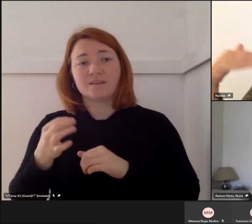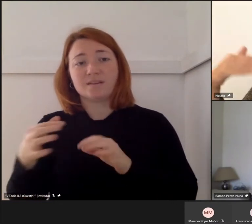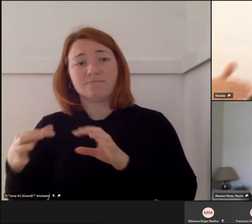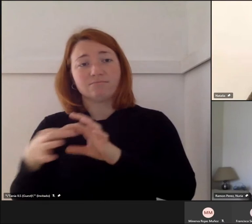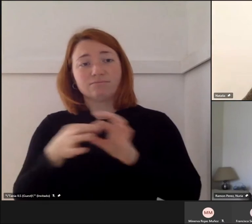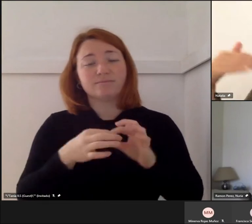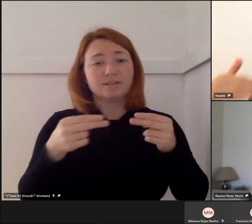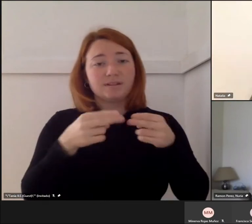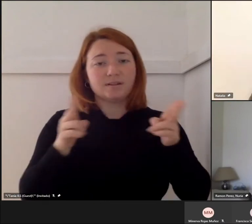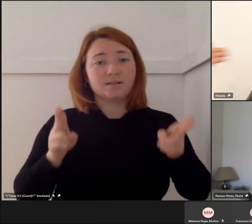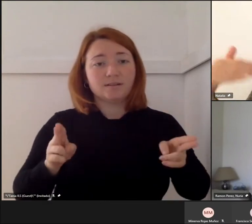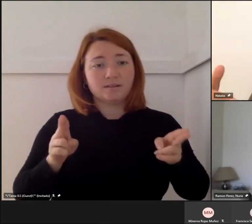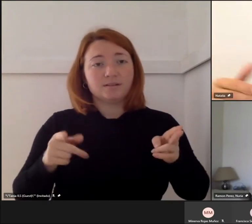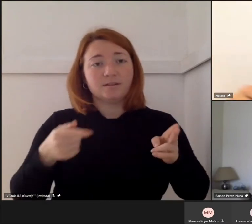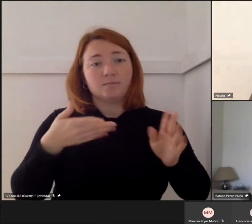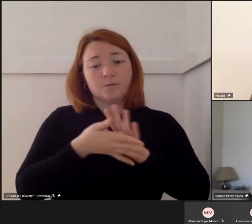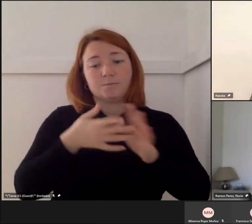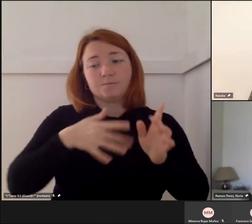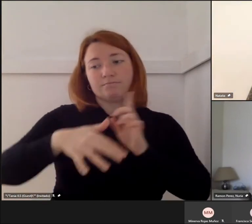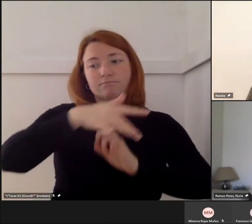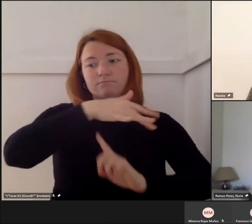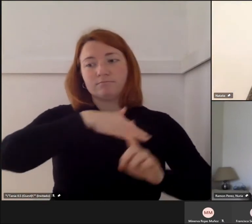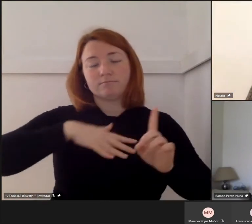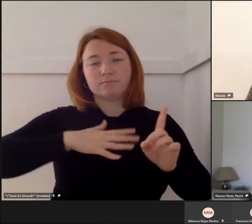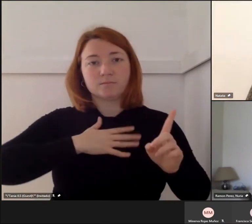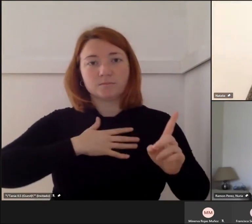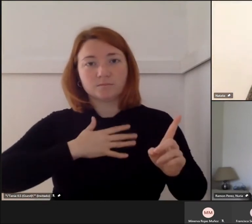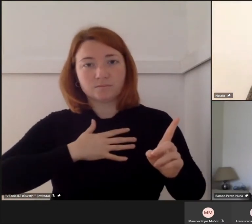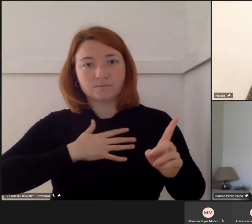veure, les persones, no?, que ens envolten, o que envolten les dones que tenen